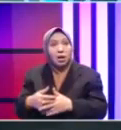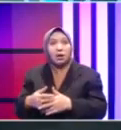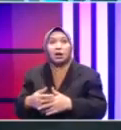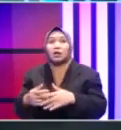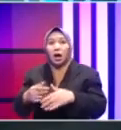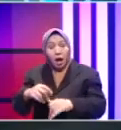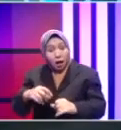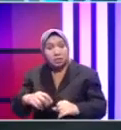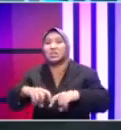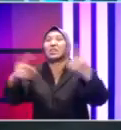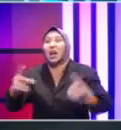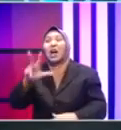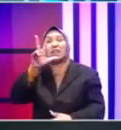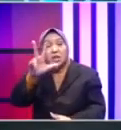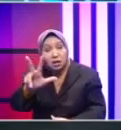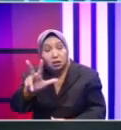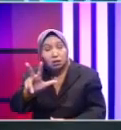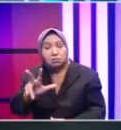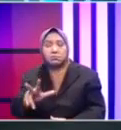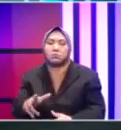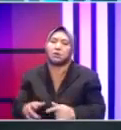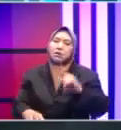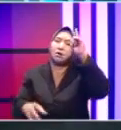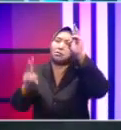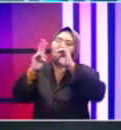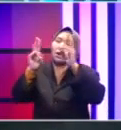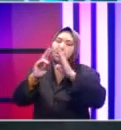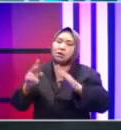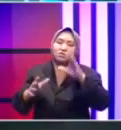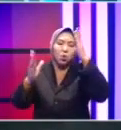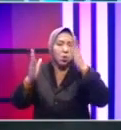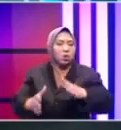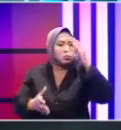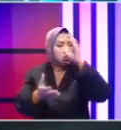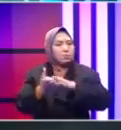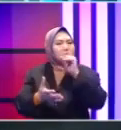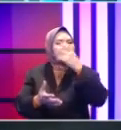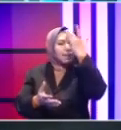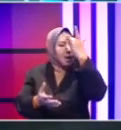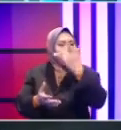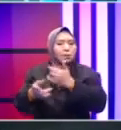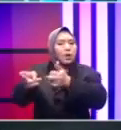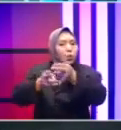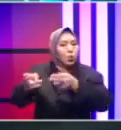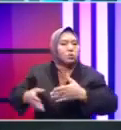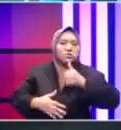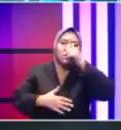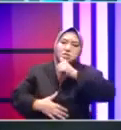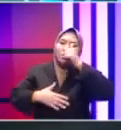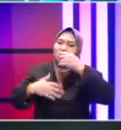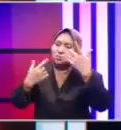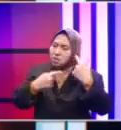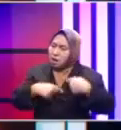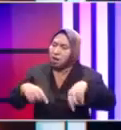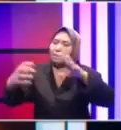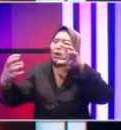hari bulan tertalak tinggal terus allahuakbar make seorang suami kena pandai kena kita kedepannya menguruskan kesabaran kalau tonton sedang berdua dengan